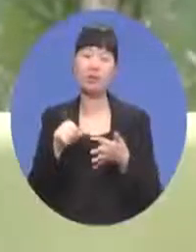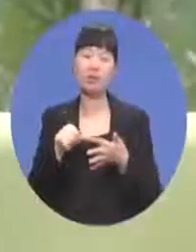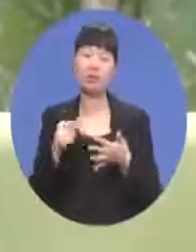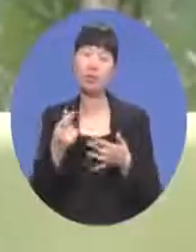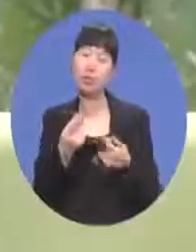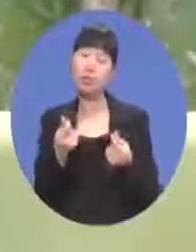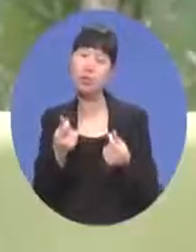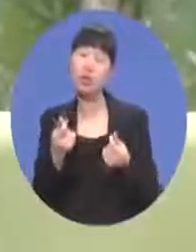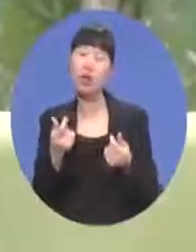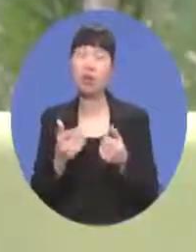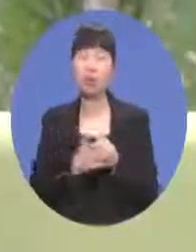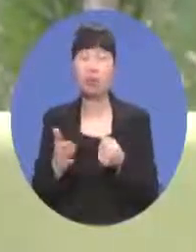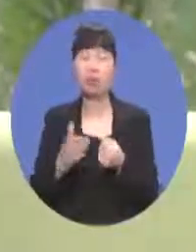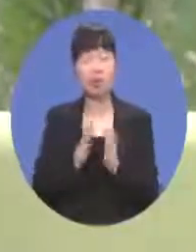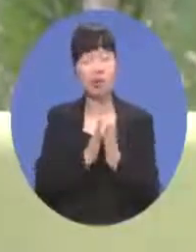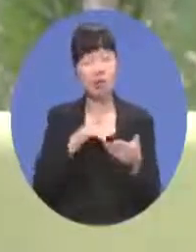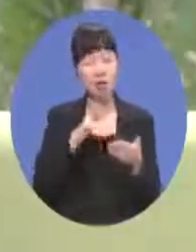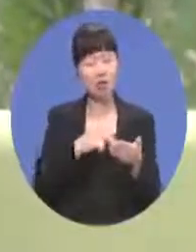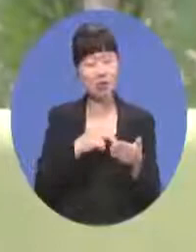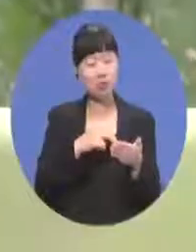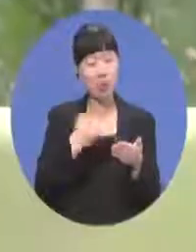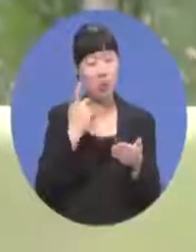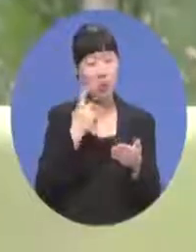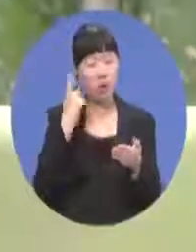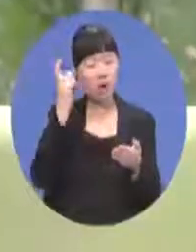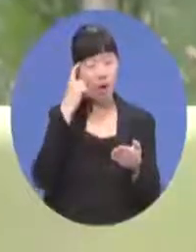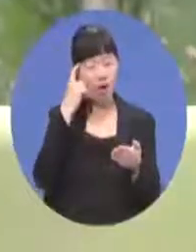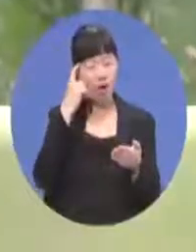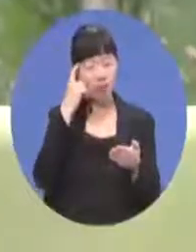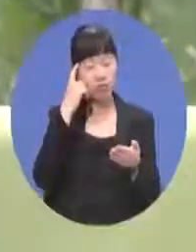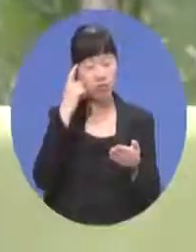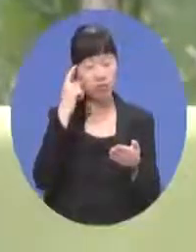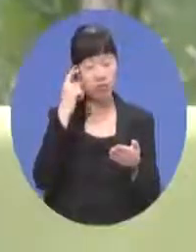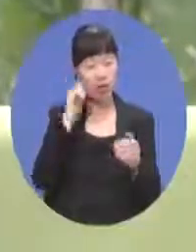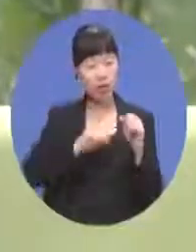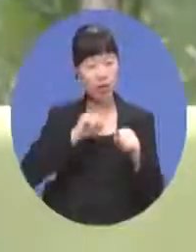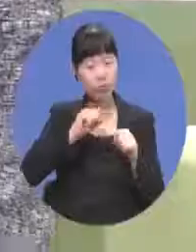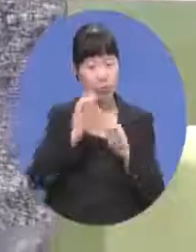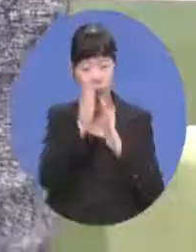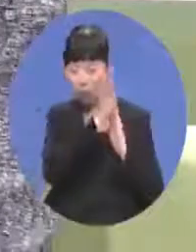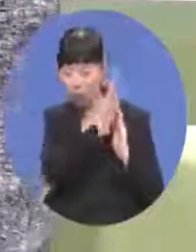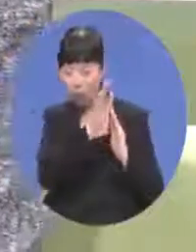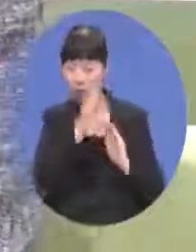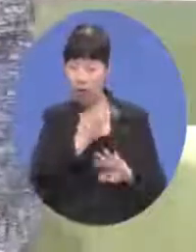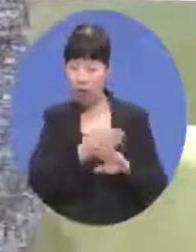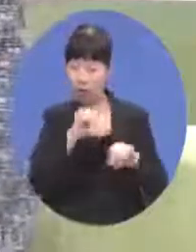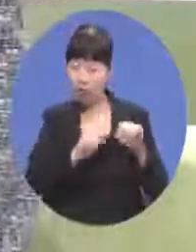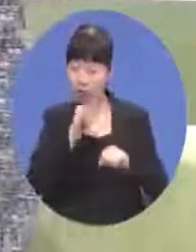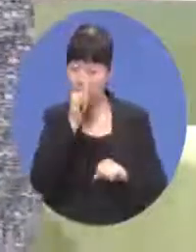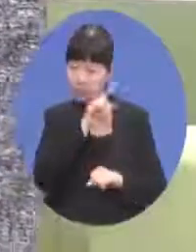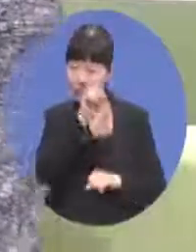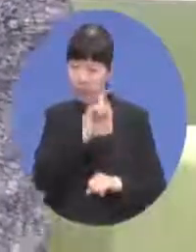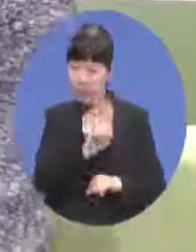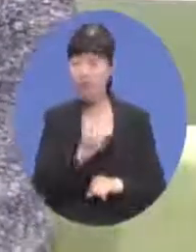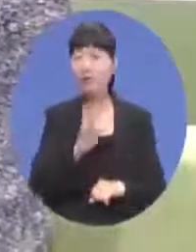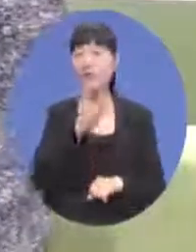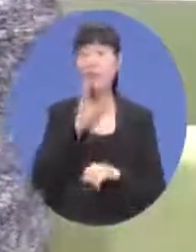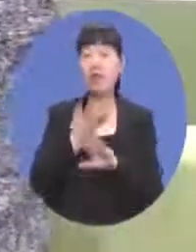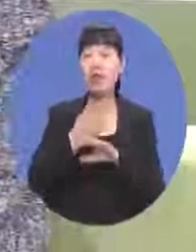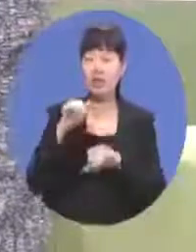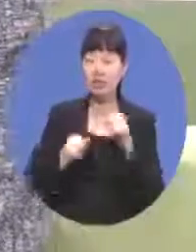이럴 때마다 얘가 책을 읽는 척하면서 딴짓을 하나 이런 생각도 좀 들어요. 뭐 정말 이제 딴짓 해가지고